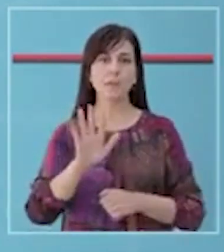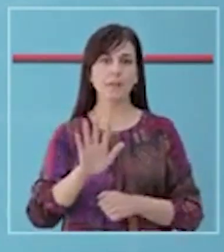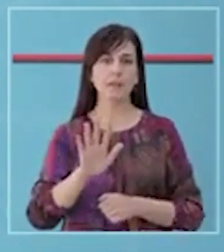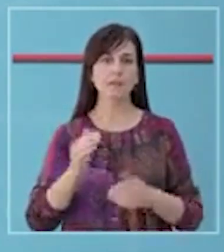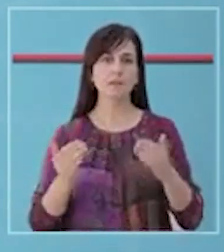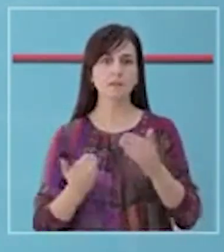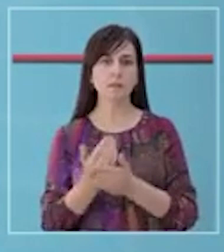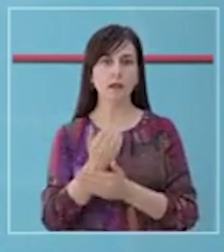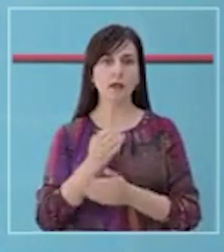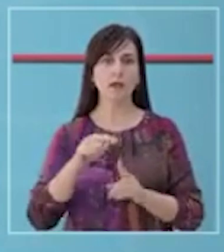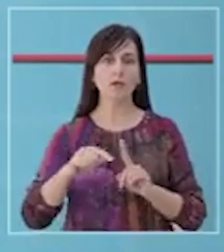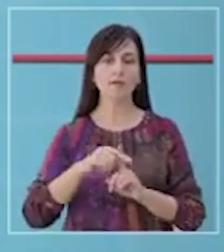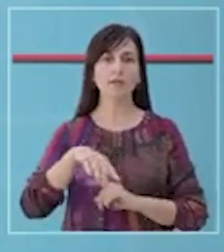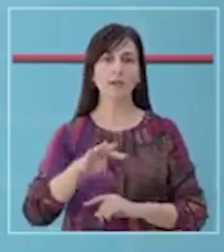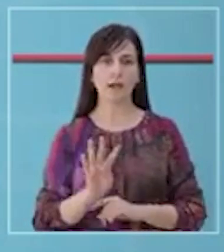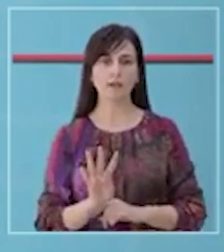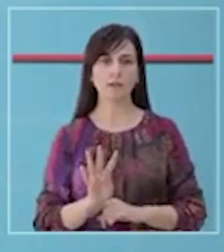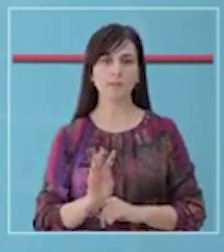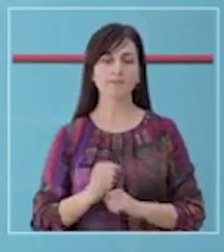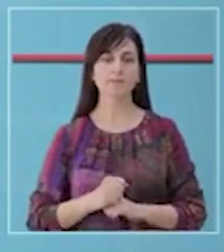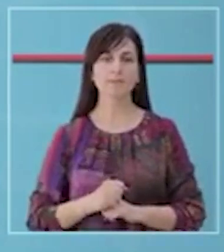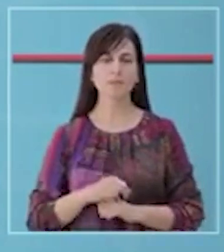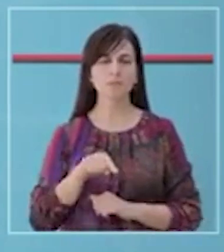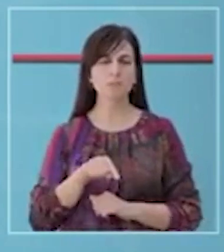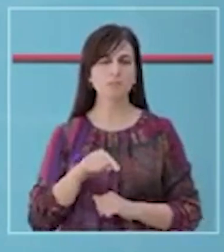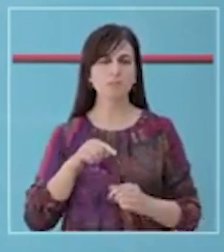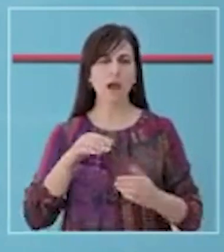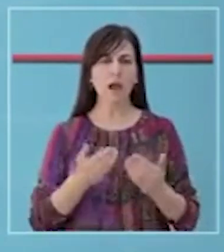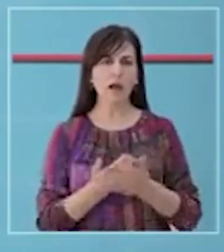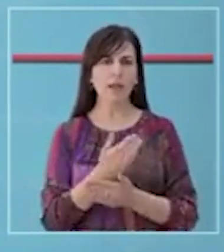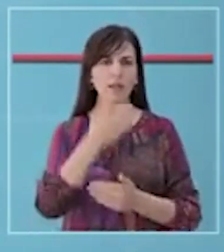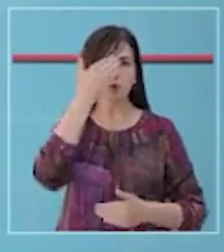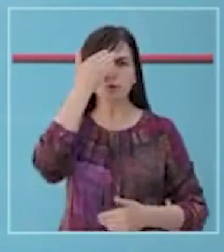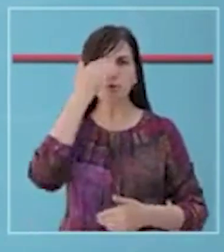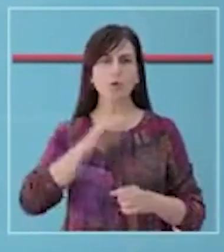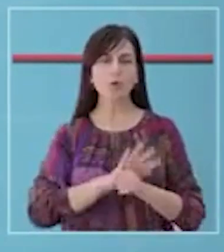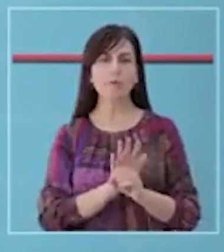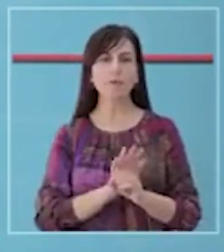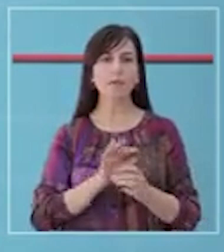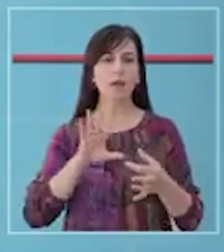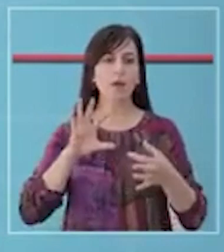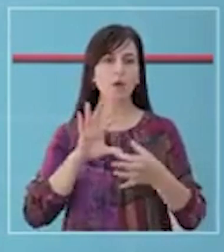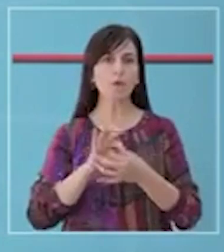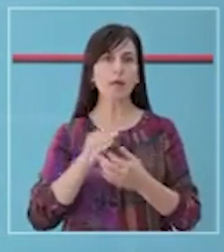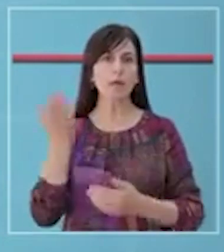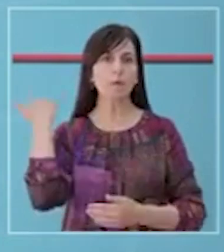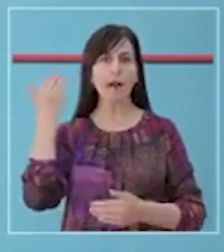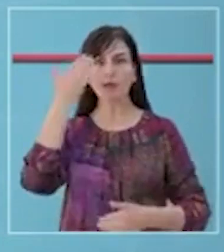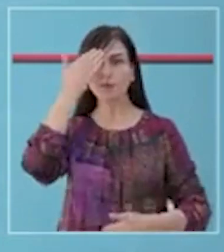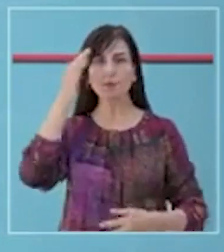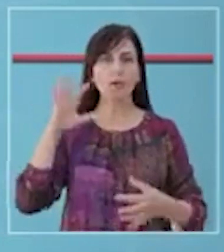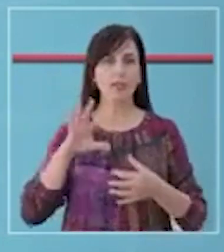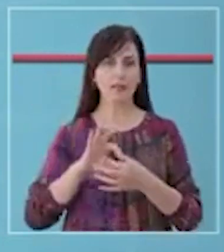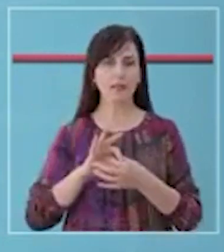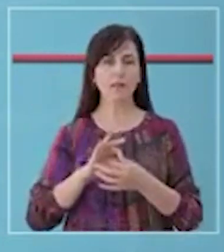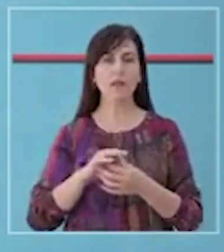pozitiv vetëm 4 raste. Rastet e identifikuara në 24 orët e fundit janë kryesisht kontakte të rasteve të zbuluar nga